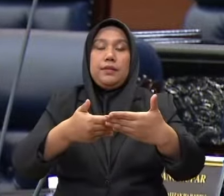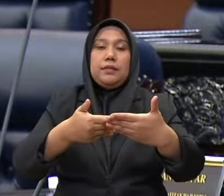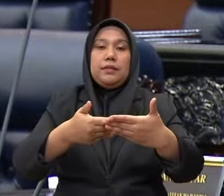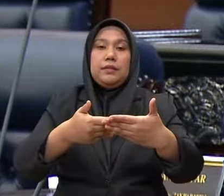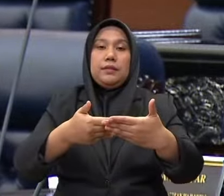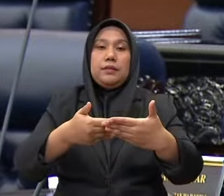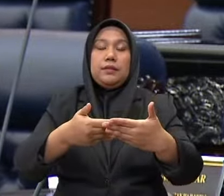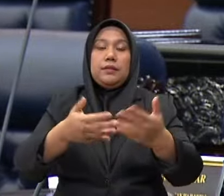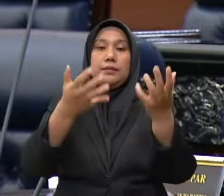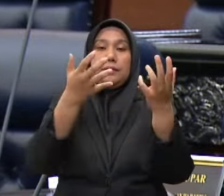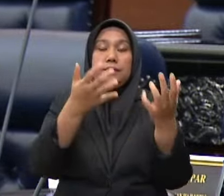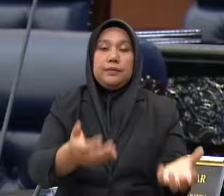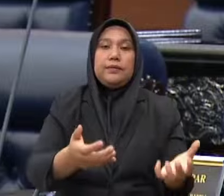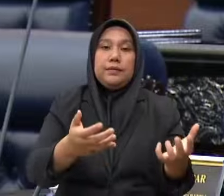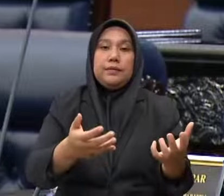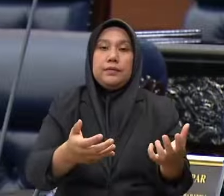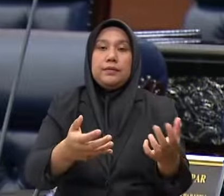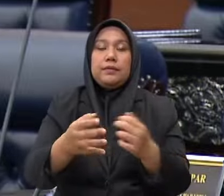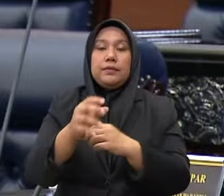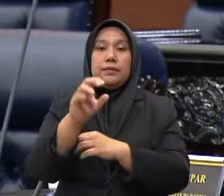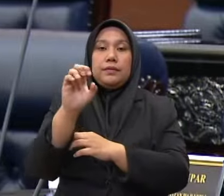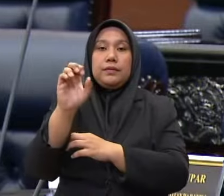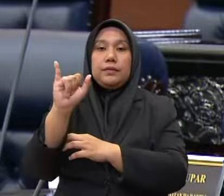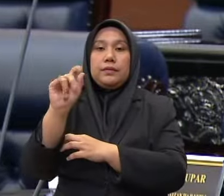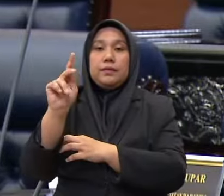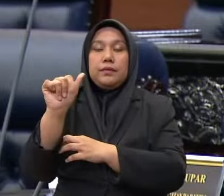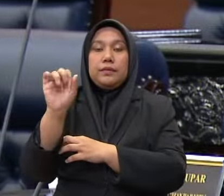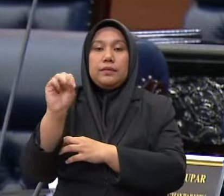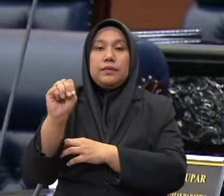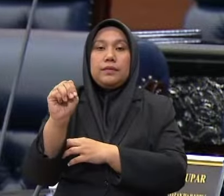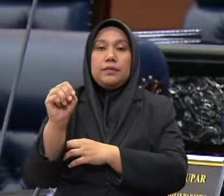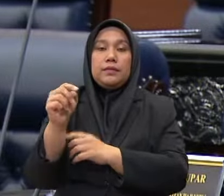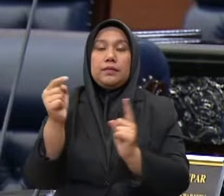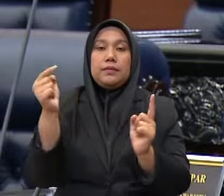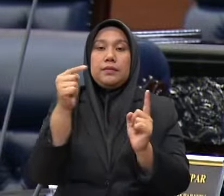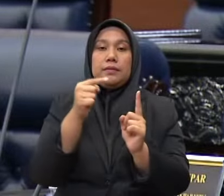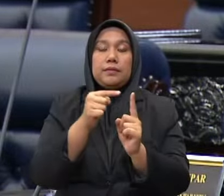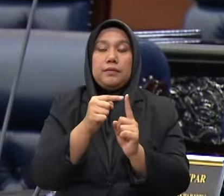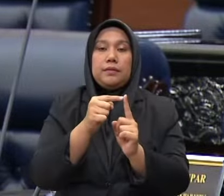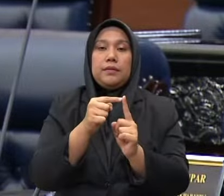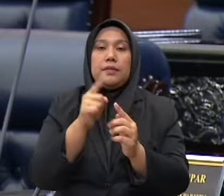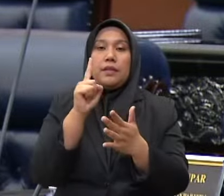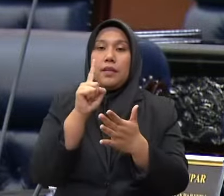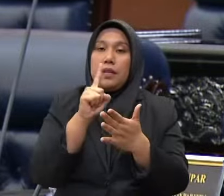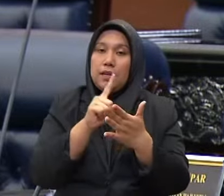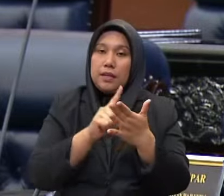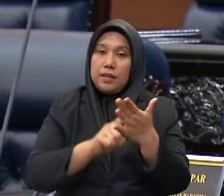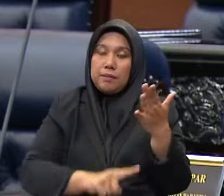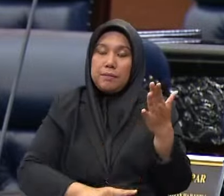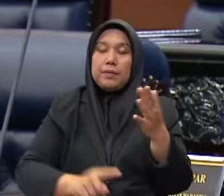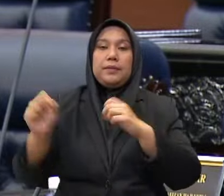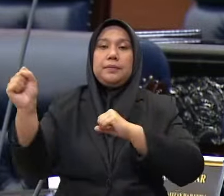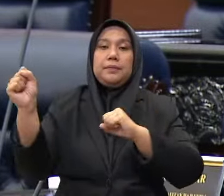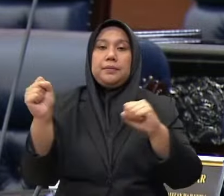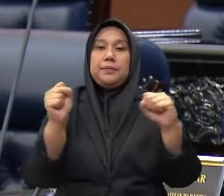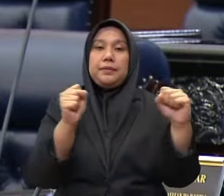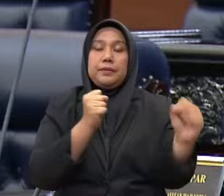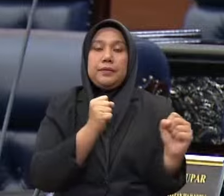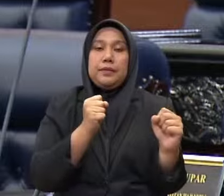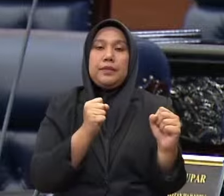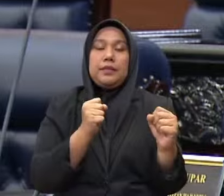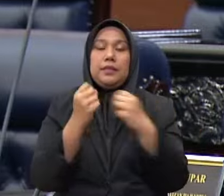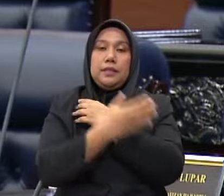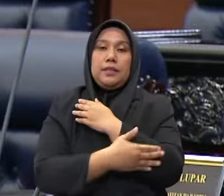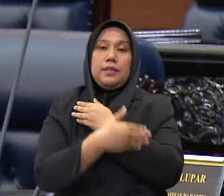Earth dan heavy rare Earth dari scandium ke eum sehingga ke ltium 17 R mineral Apakah strategi negara dalam